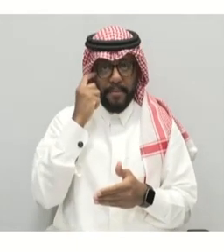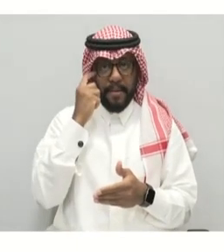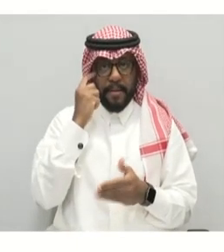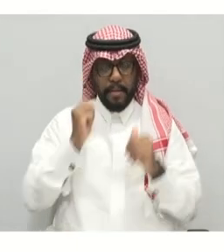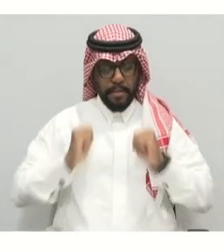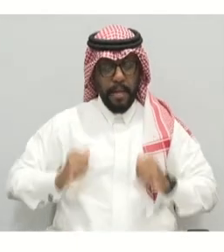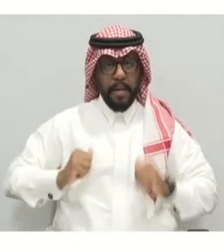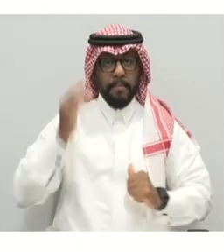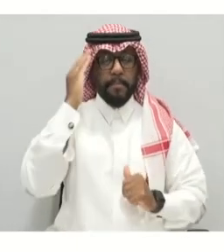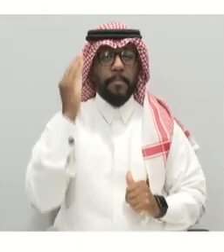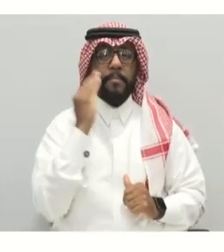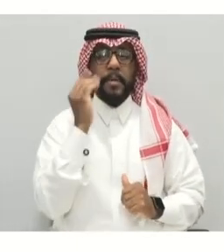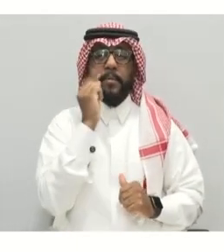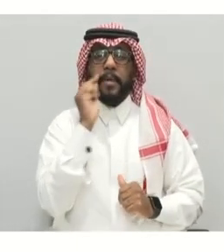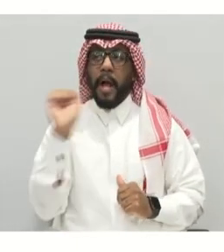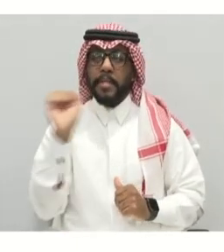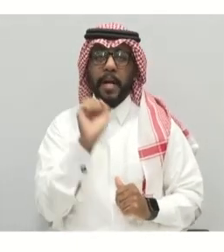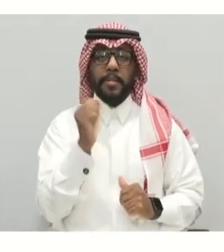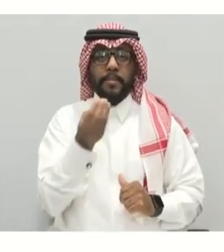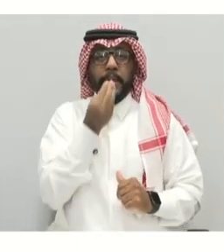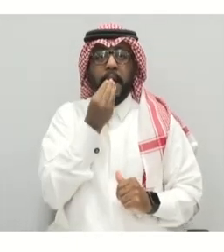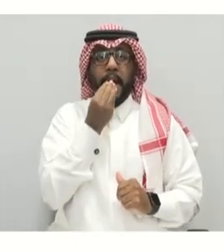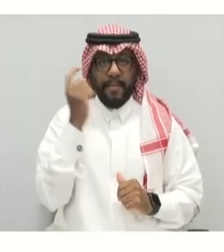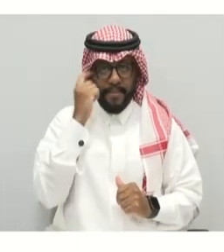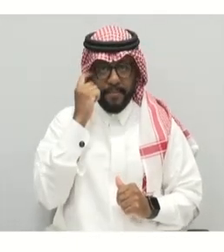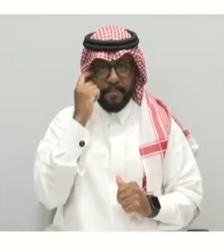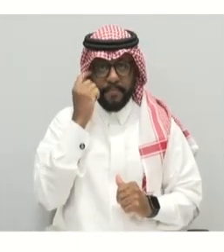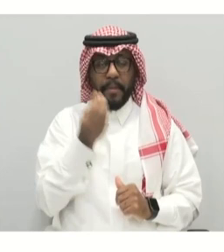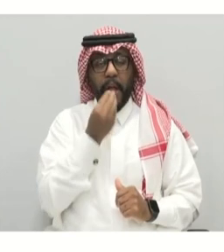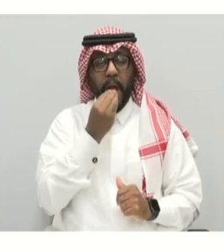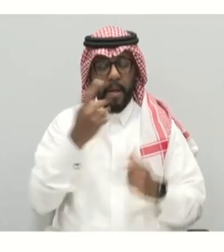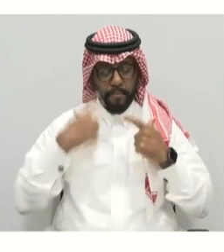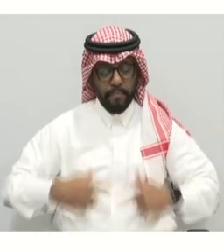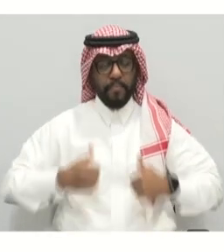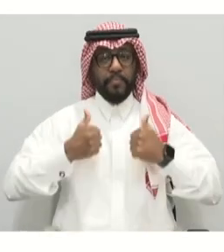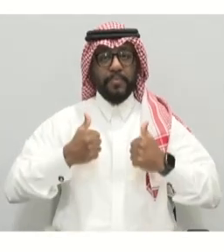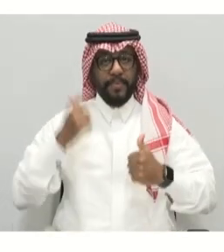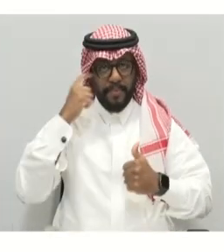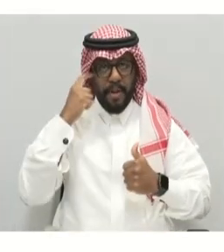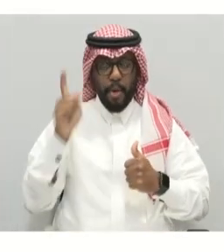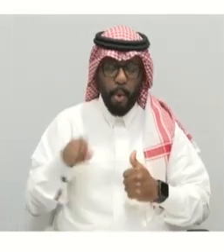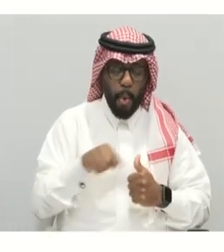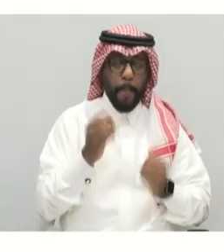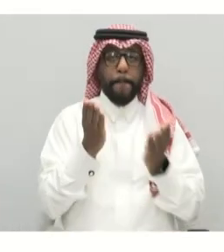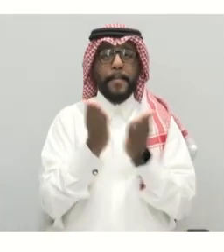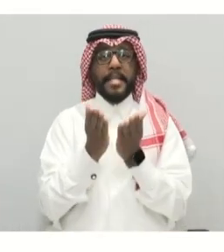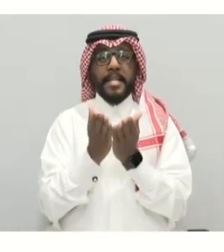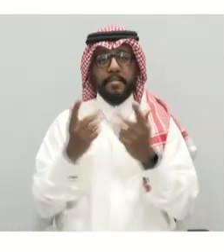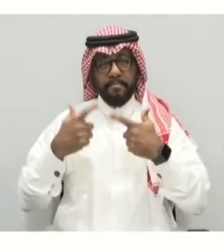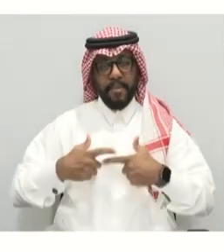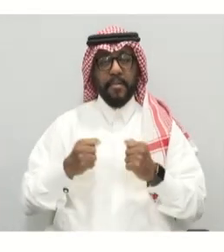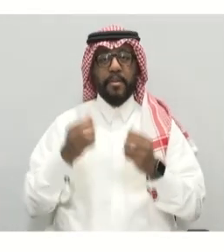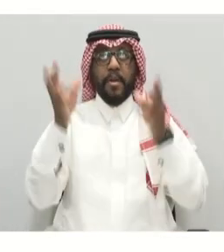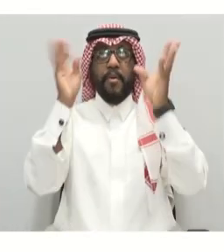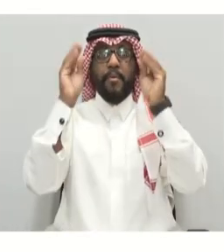المدارس تناول وجبه غذائيه صحيه في اثناء اليوم الدراسي في وقت